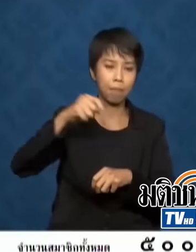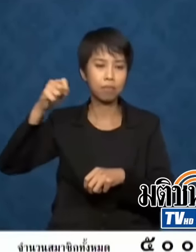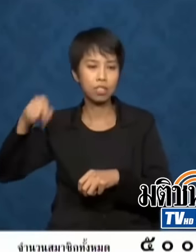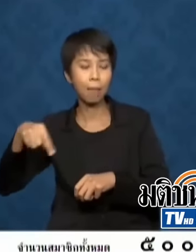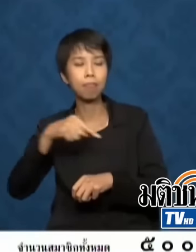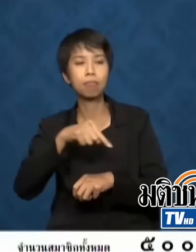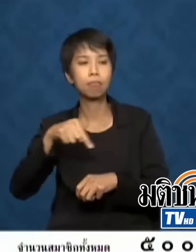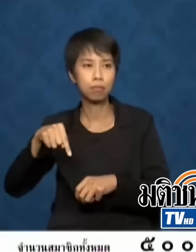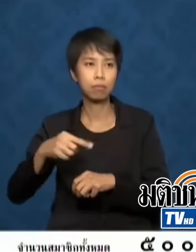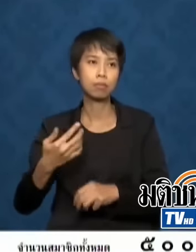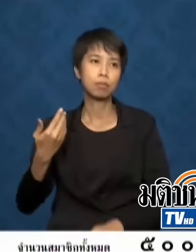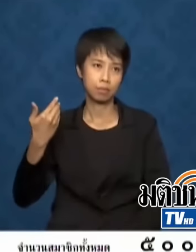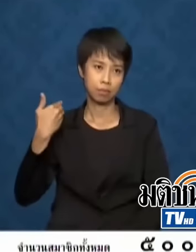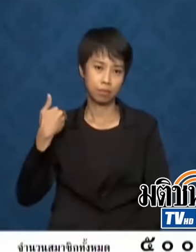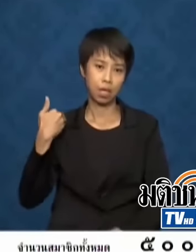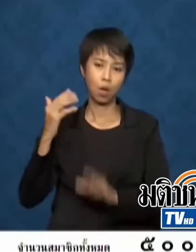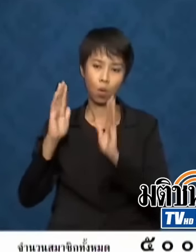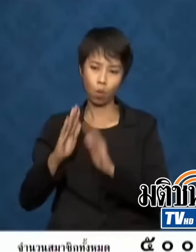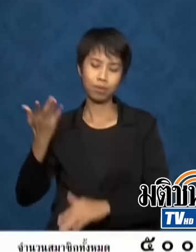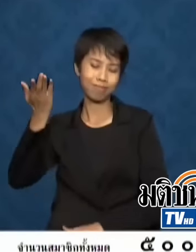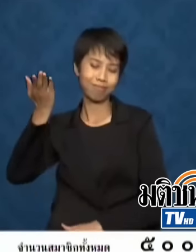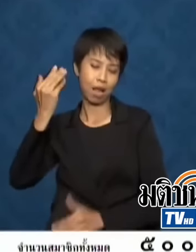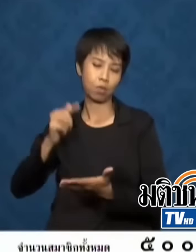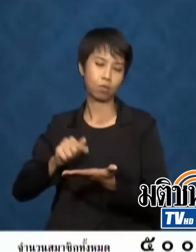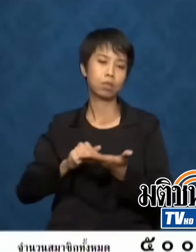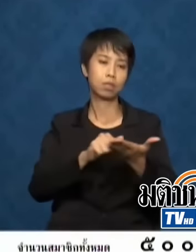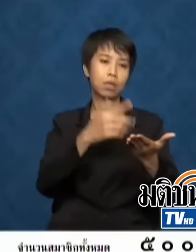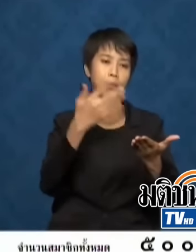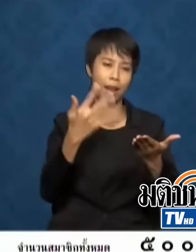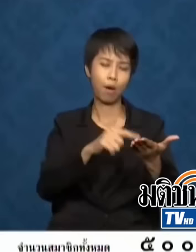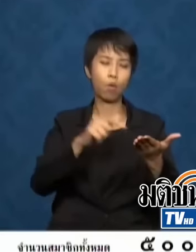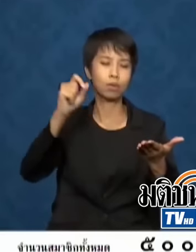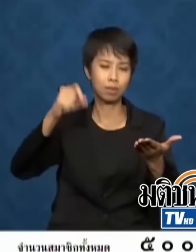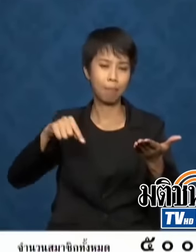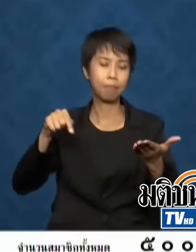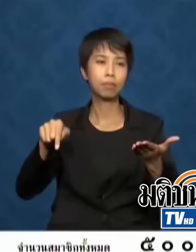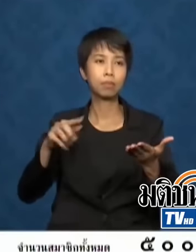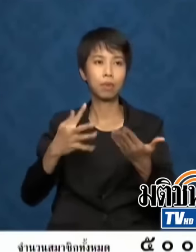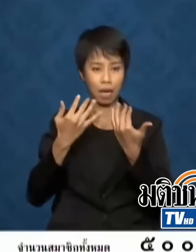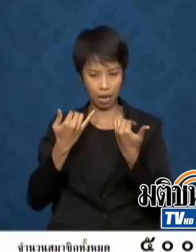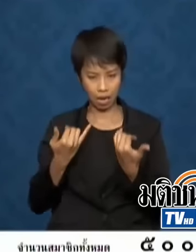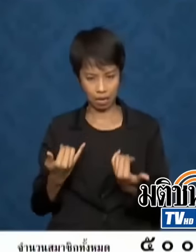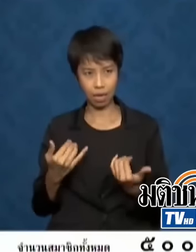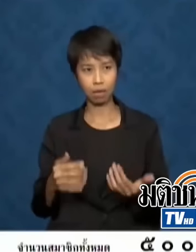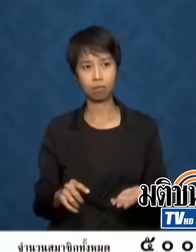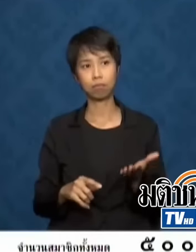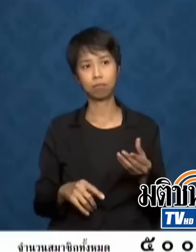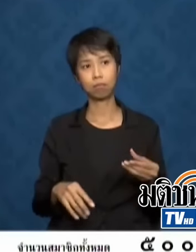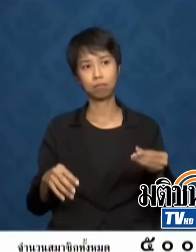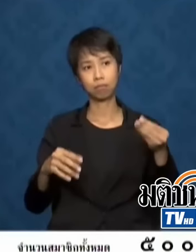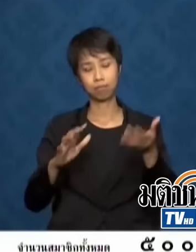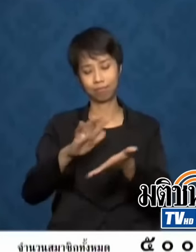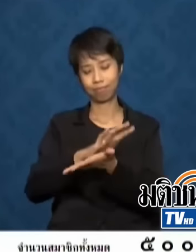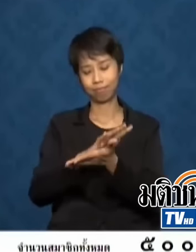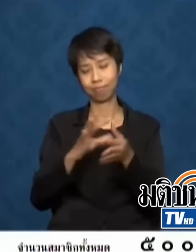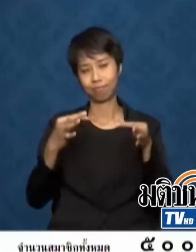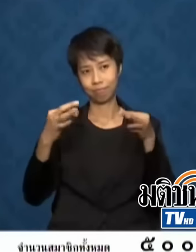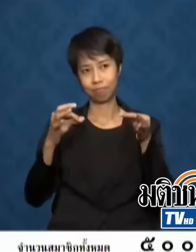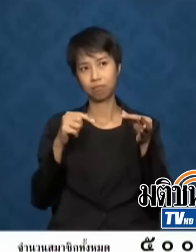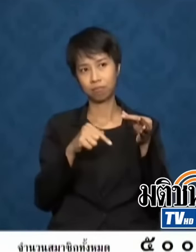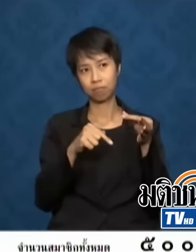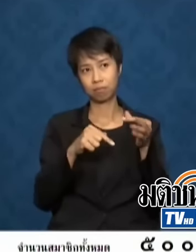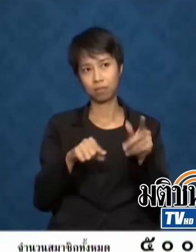ซึ่งมีผู้เสนอมาก่อนกระทู้ถามนี้ครับอยู่ในมือผมครับเป็นการระบุบุ